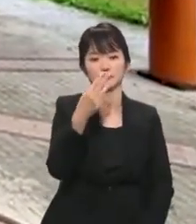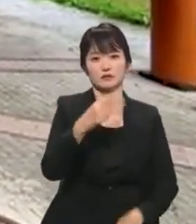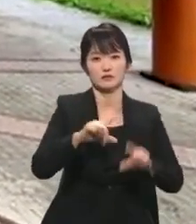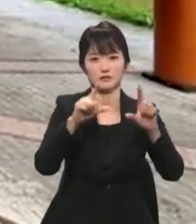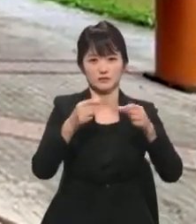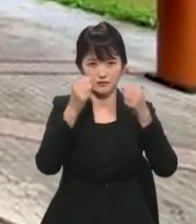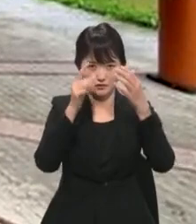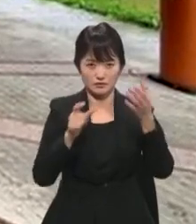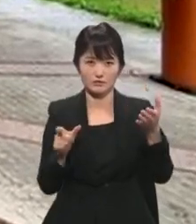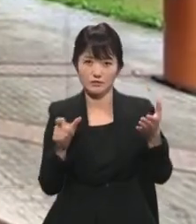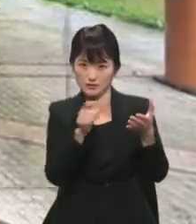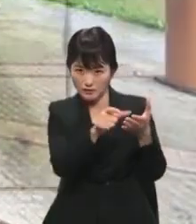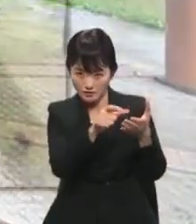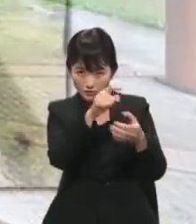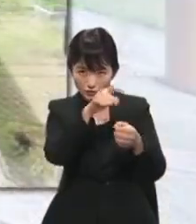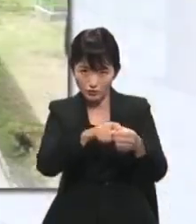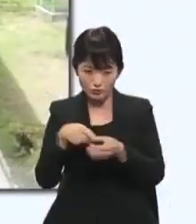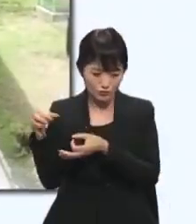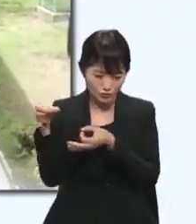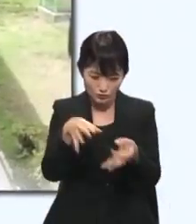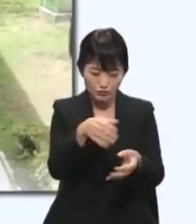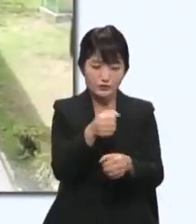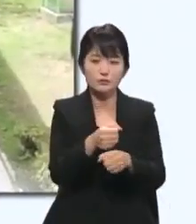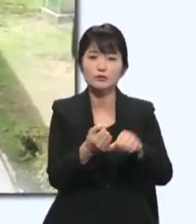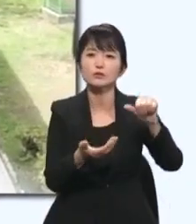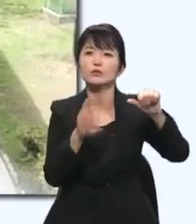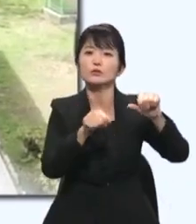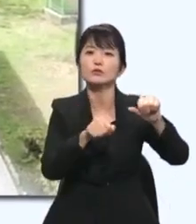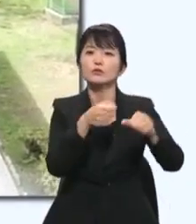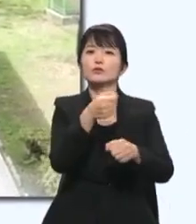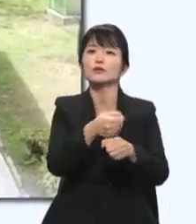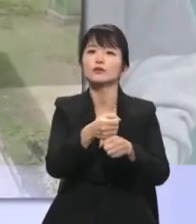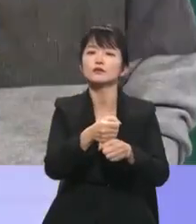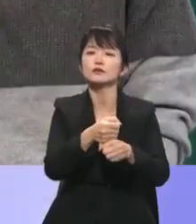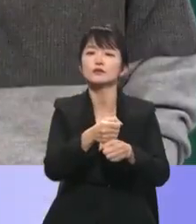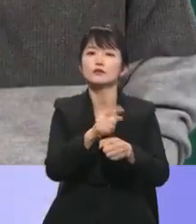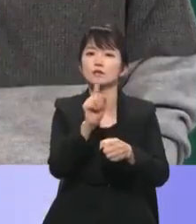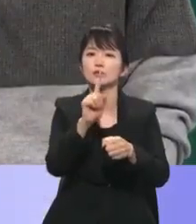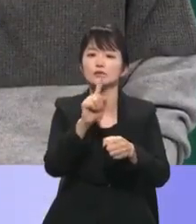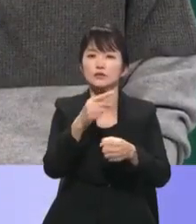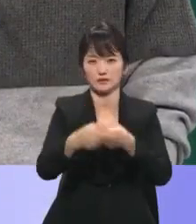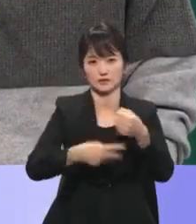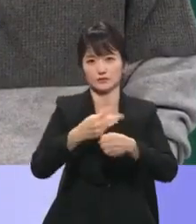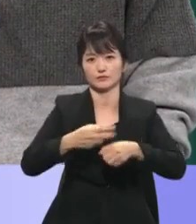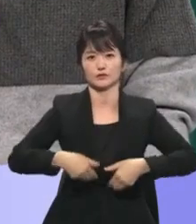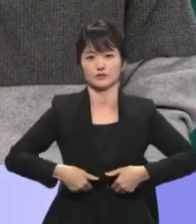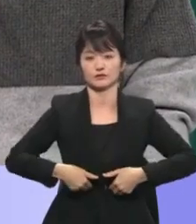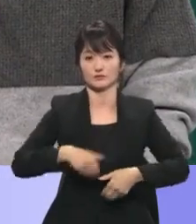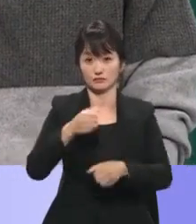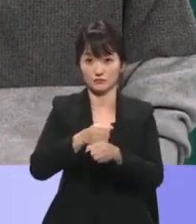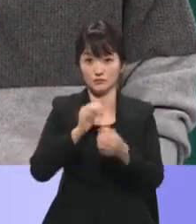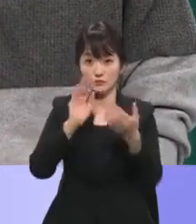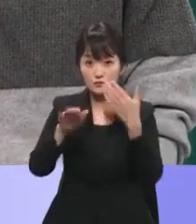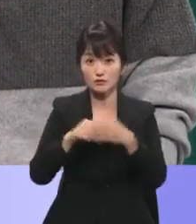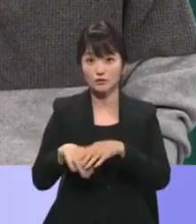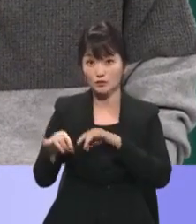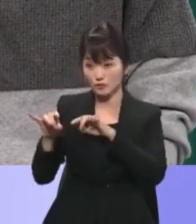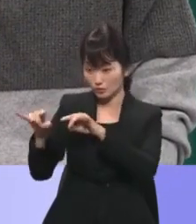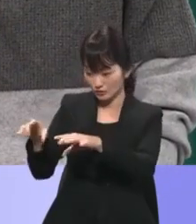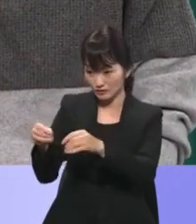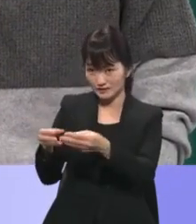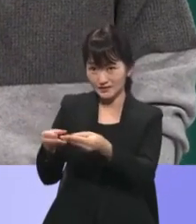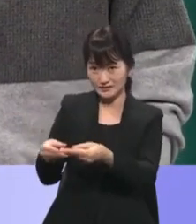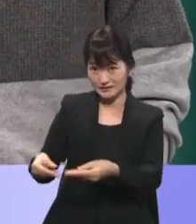등재하겠다고 5억 원을 들여서 만들었는데 만드는데 이게 2년 걸렸어요 근데 이제 막상 만들어 놓고 보니까 호주에 있는